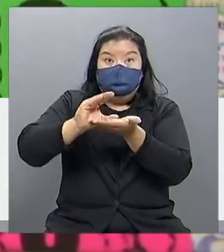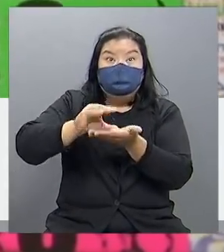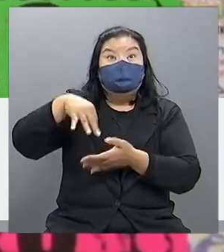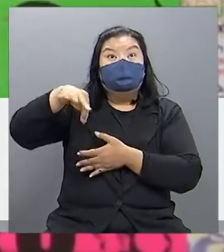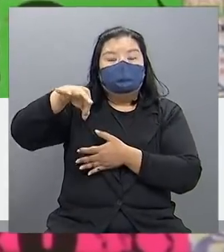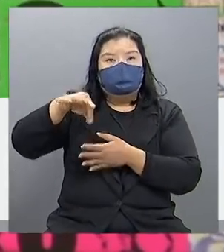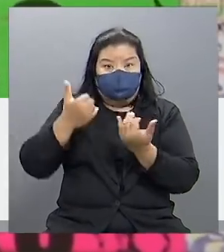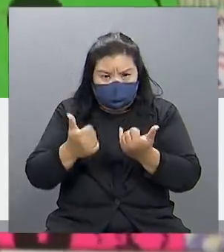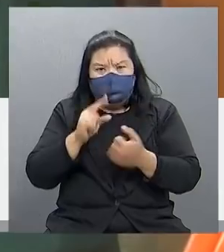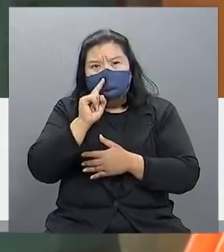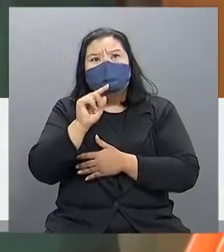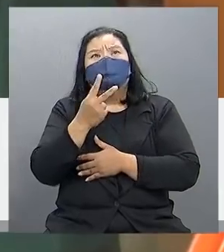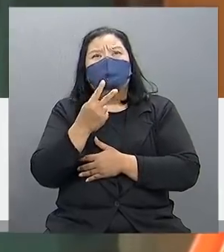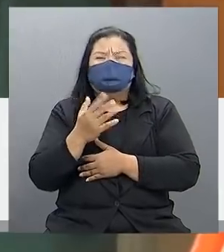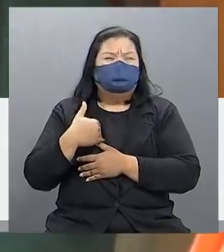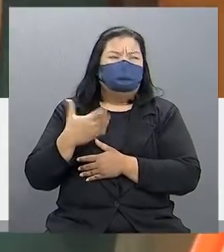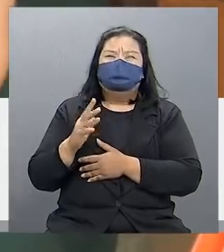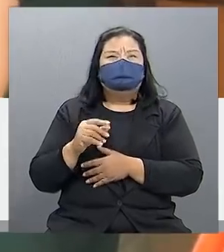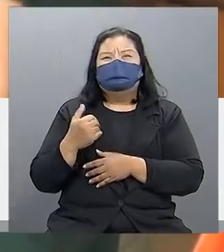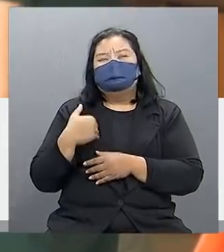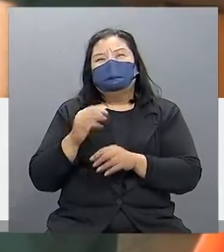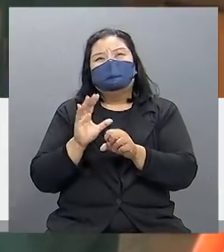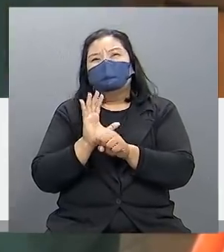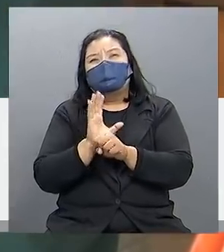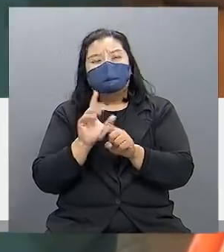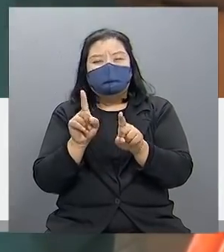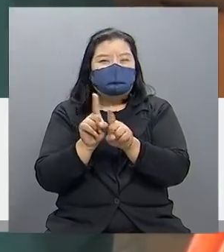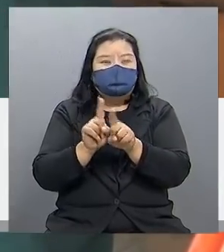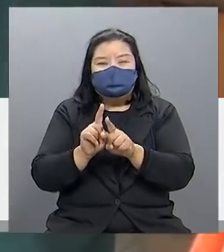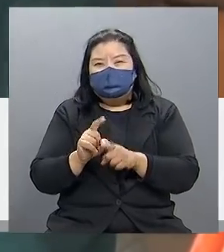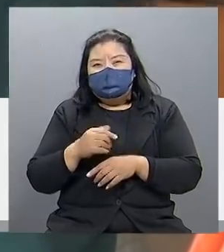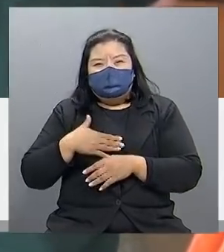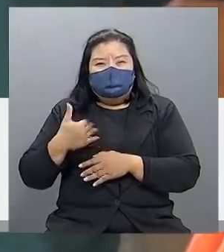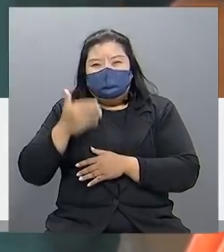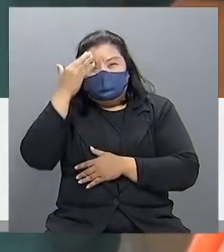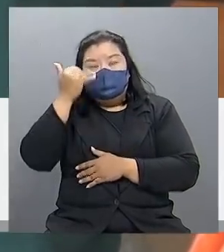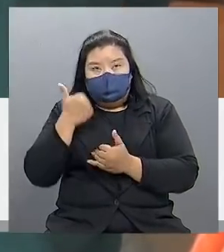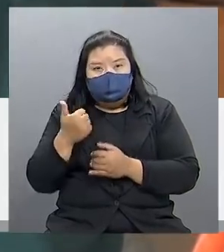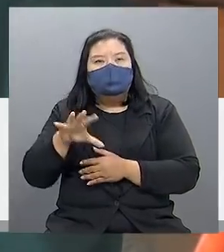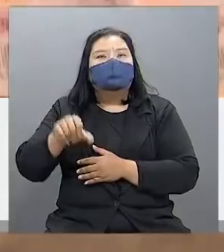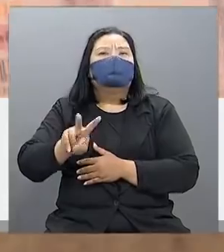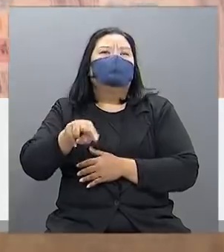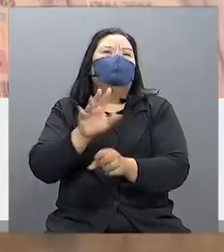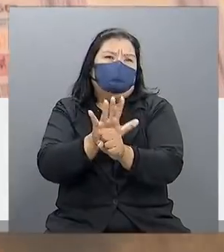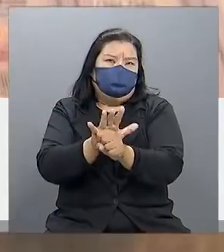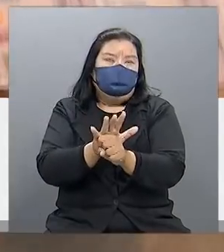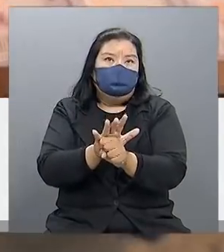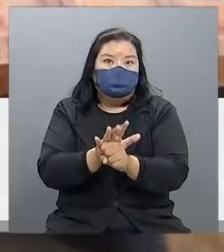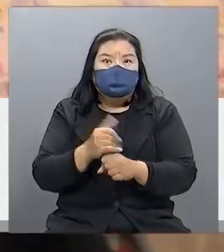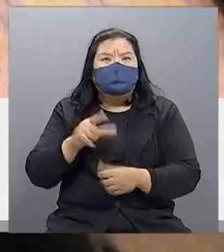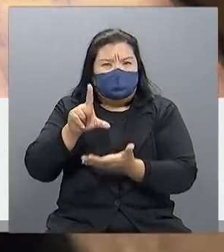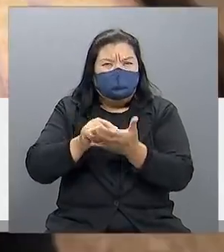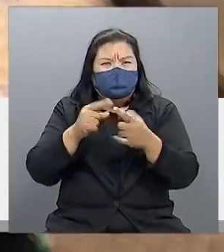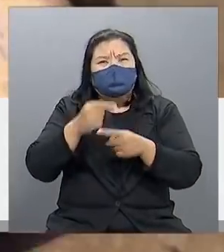ขายแค่ประมาณ 2,000 ใบเพราะว่าลูกค้าก็มาซื้อน้อยลงถึงแม้ว่าราคาของสลากจะถูกลงก็ตามค่ะตอน